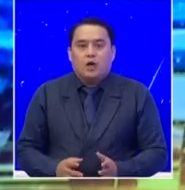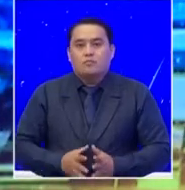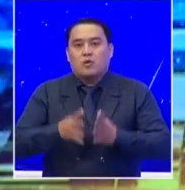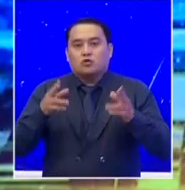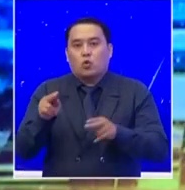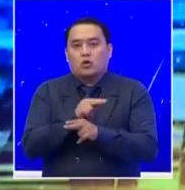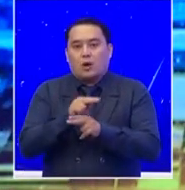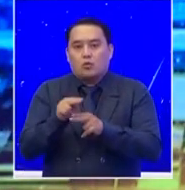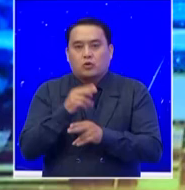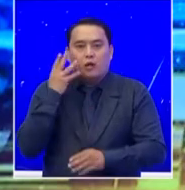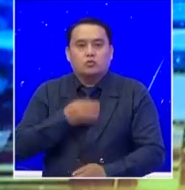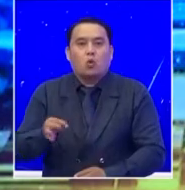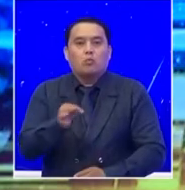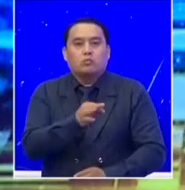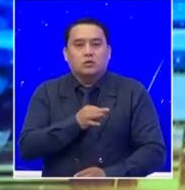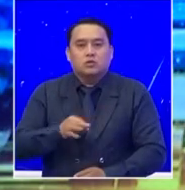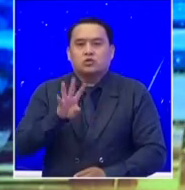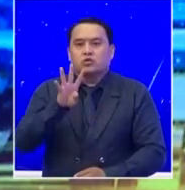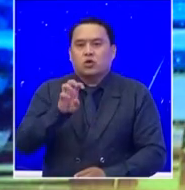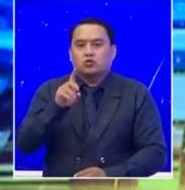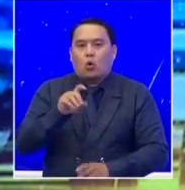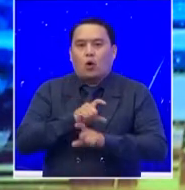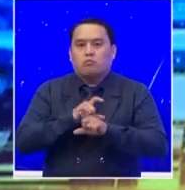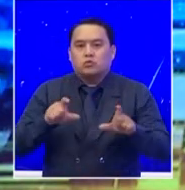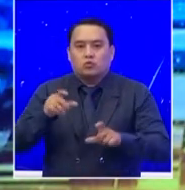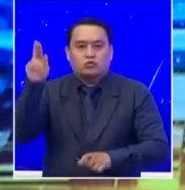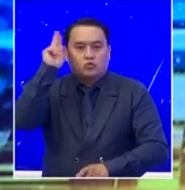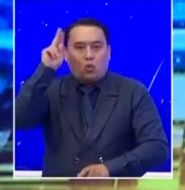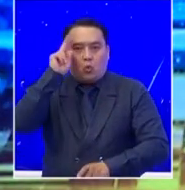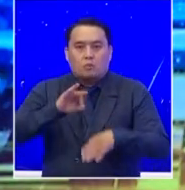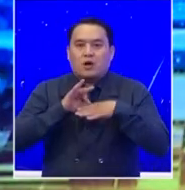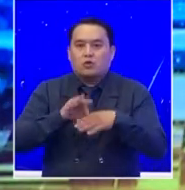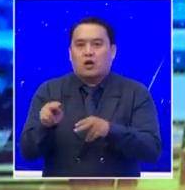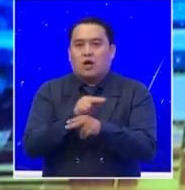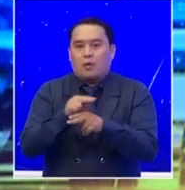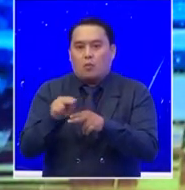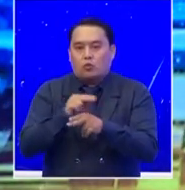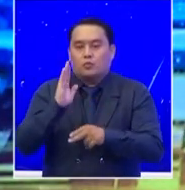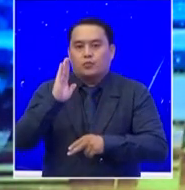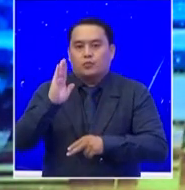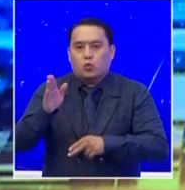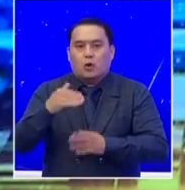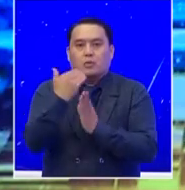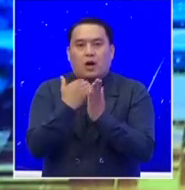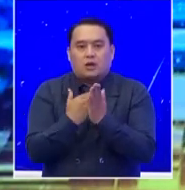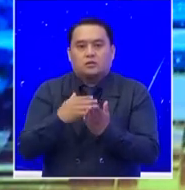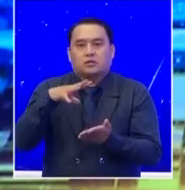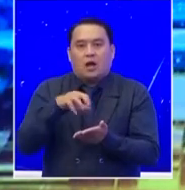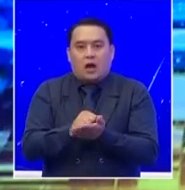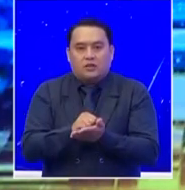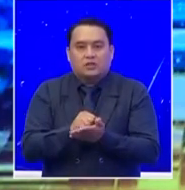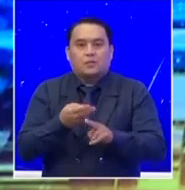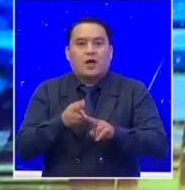Большой ремонт. В Алматинской области порядка 400 объектов образования пройдут реконструкцию в этом году в рамках программы «Дорожная